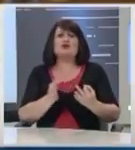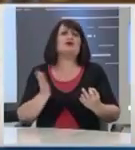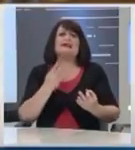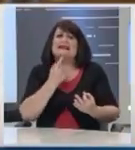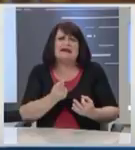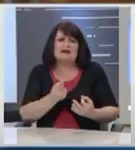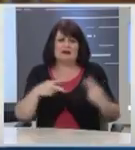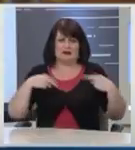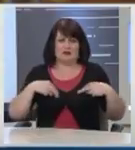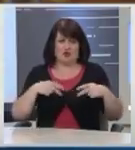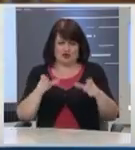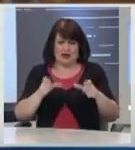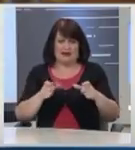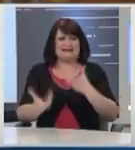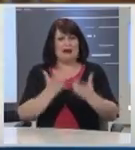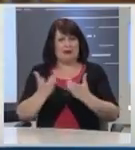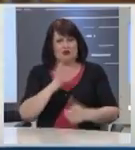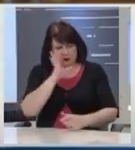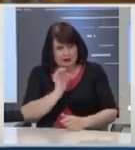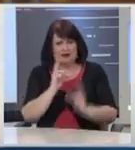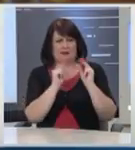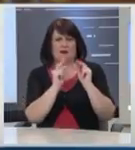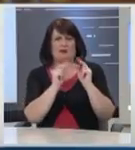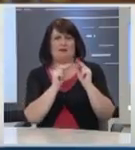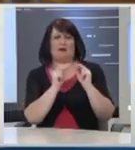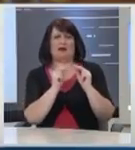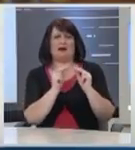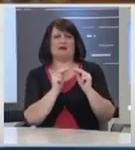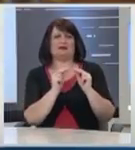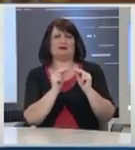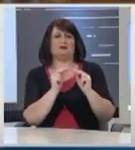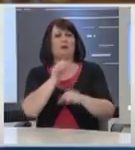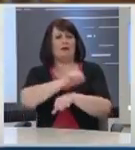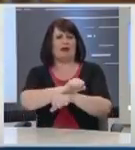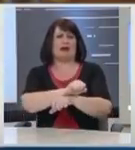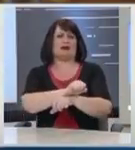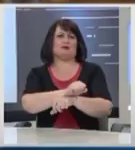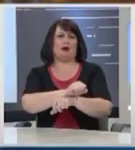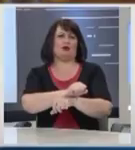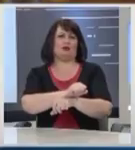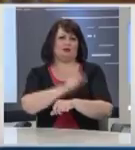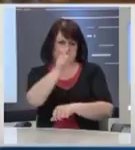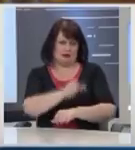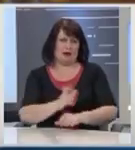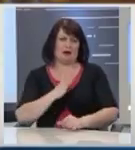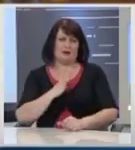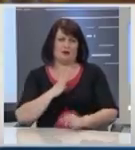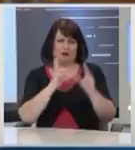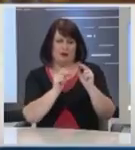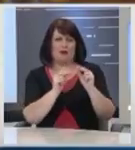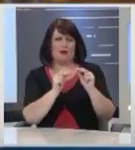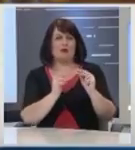Άμυνας συνομίλησε πράγματι με κάποιον που βρίσκεται στις φυλακές,